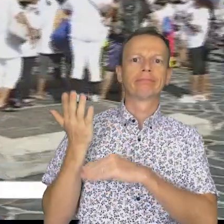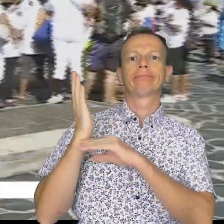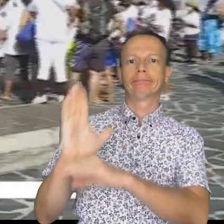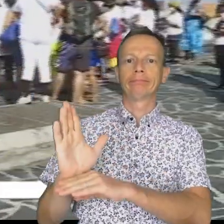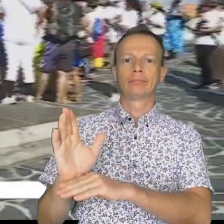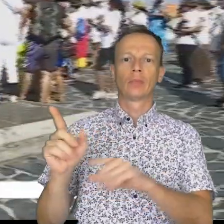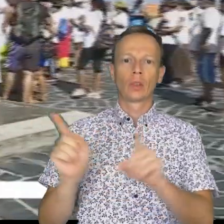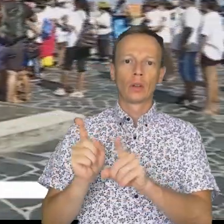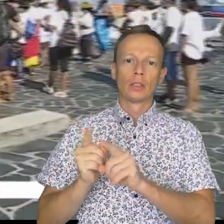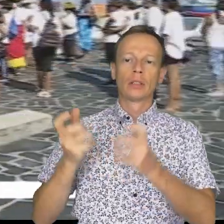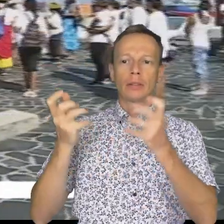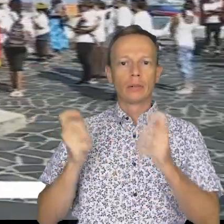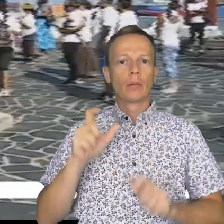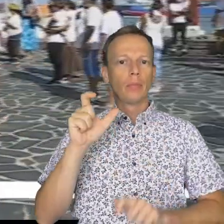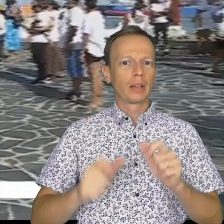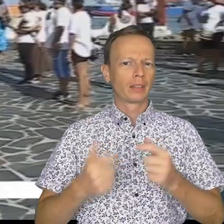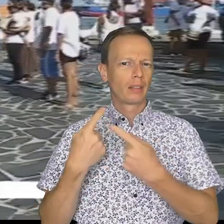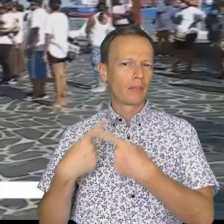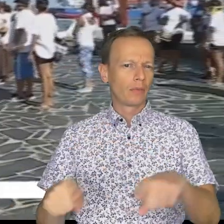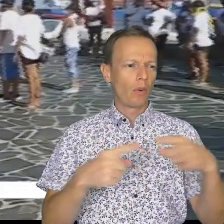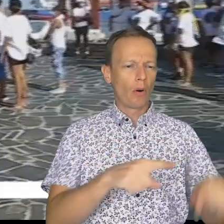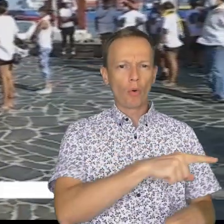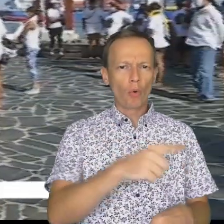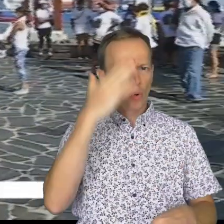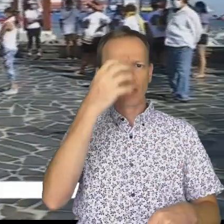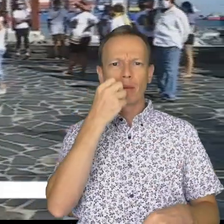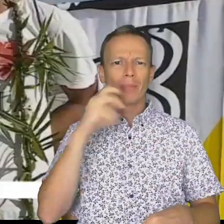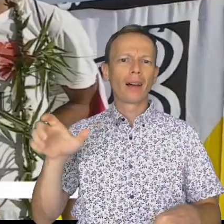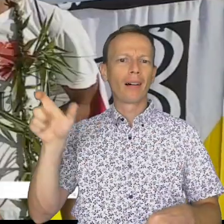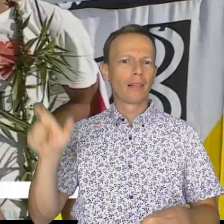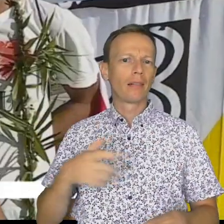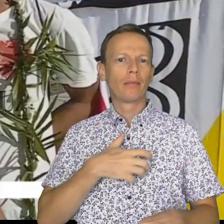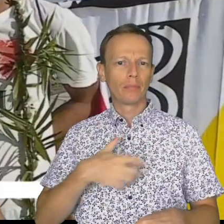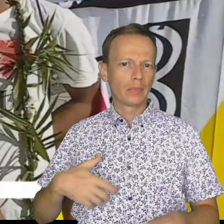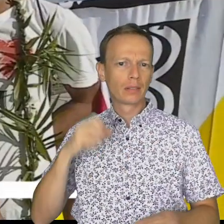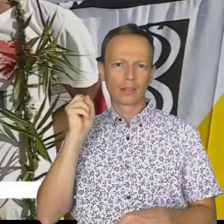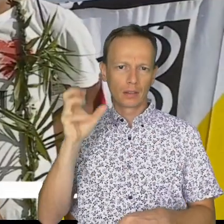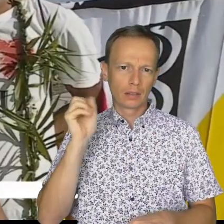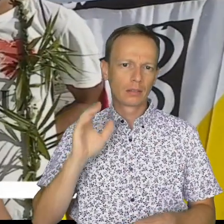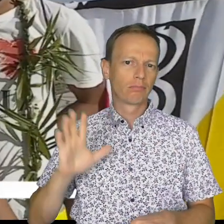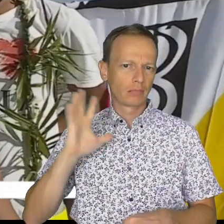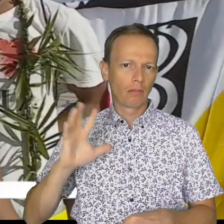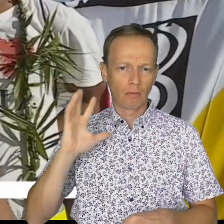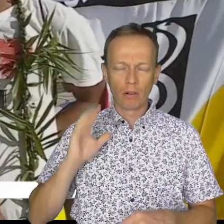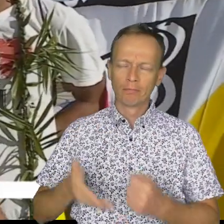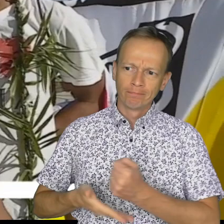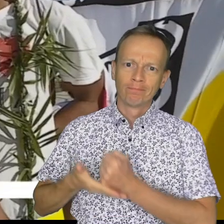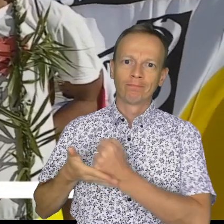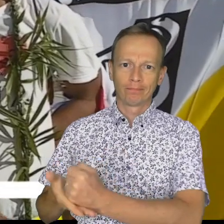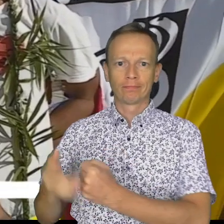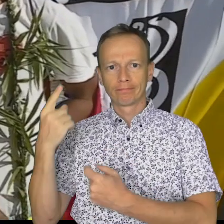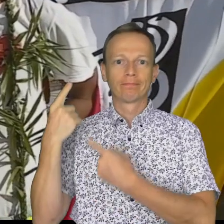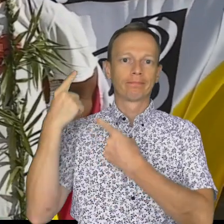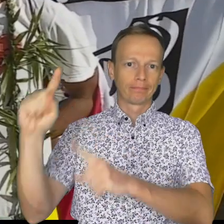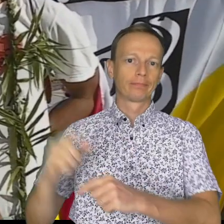puis aussi pour faire appel aussi à un nombre de personnes qui connaissent Thérèse Moké pour la soutenir en fait dans